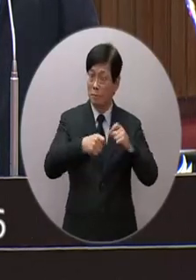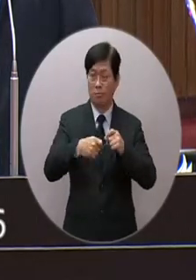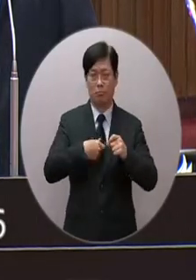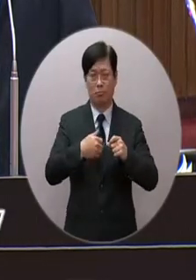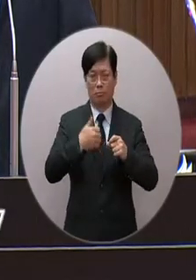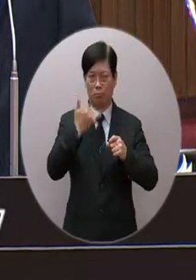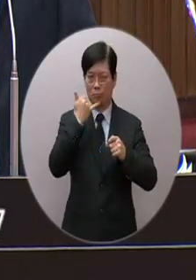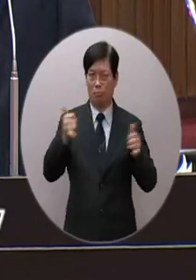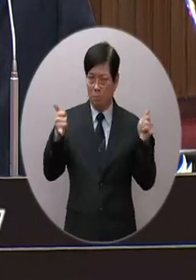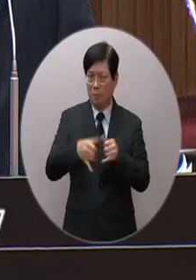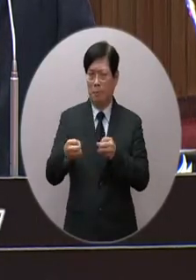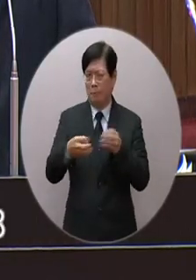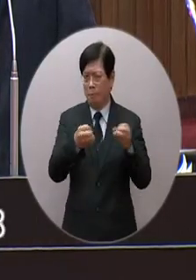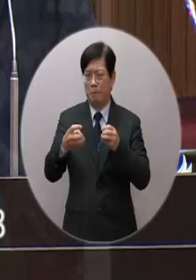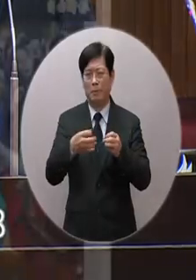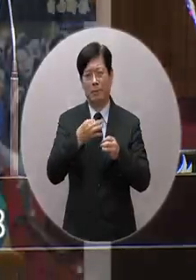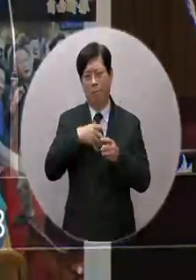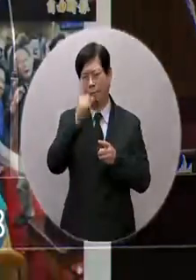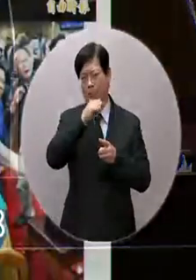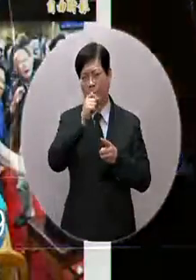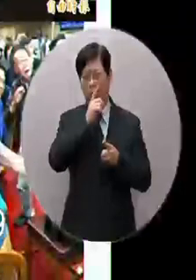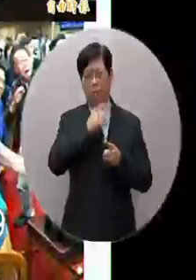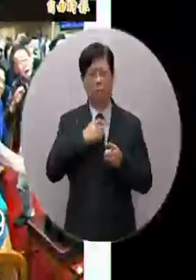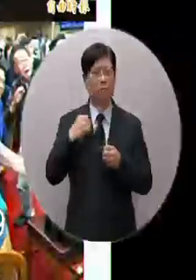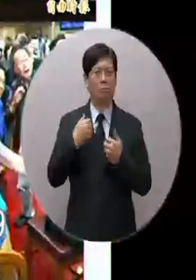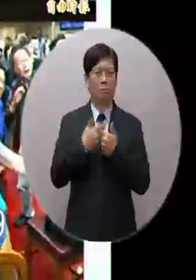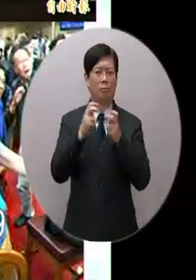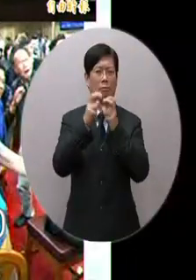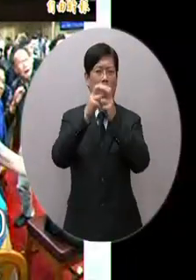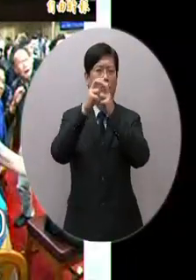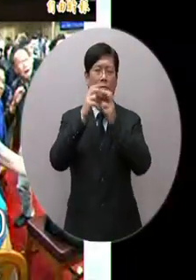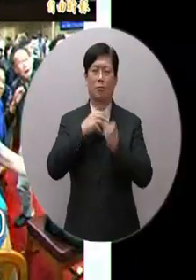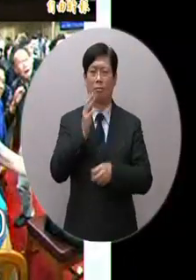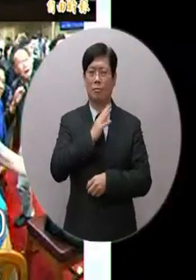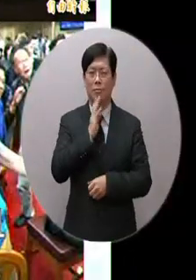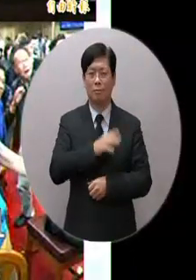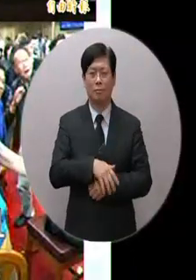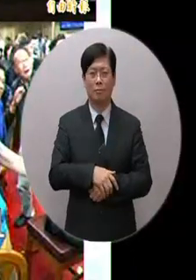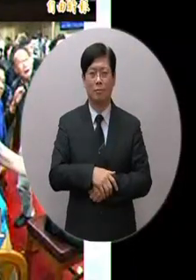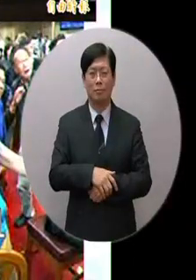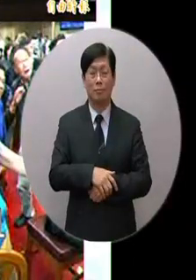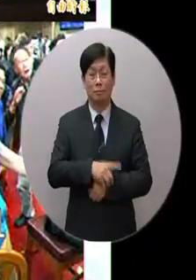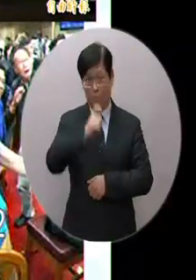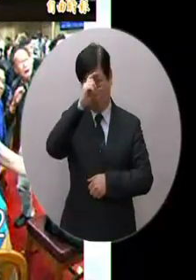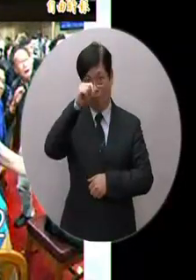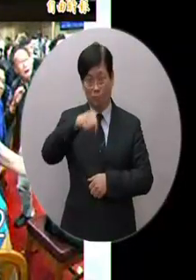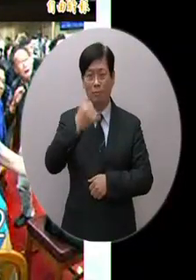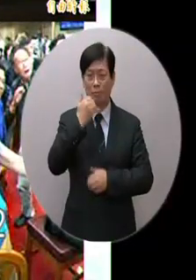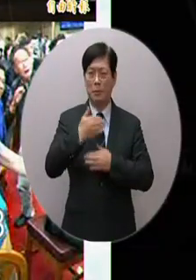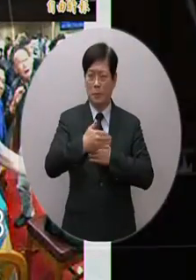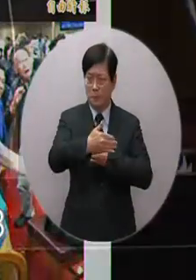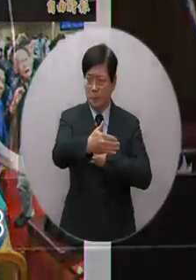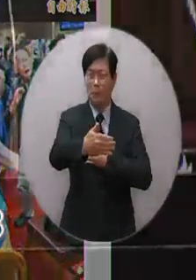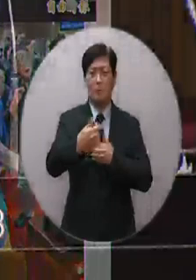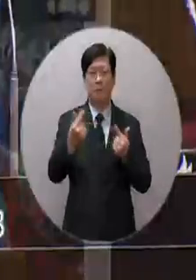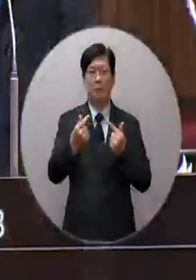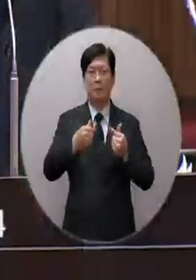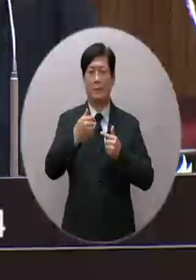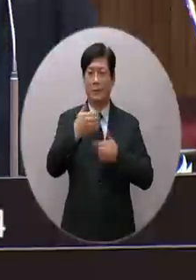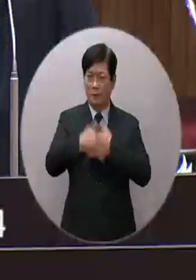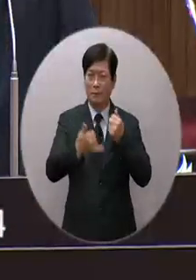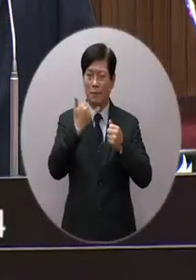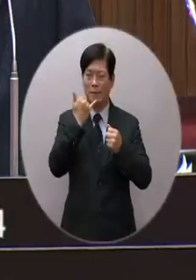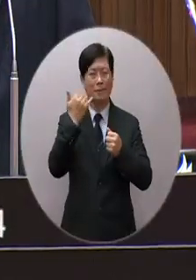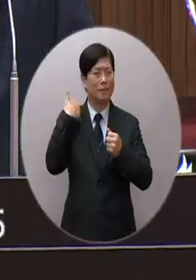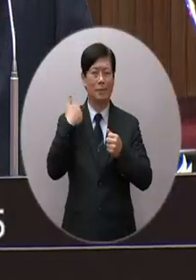的辩论，卖阁当遐非理性的冤家相拍，好、哦、啊。希望这一步一步亲像电影，拢爱